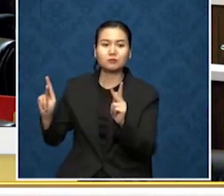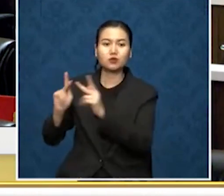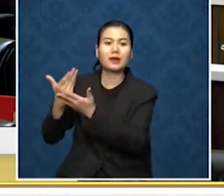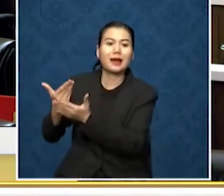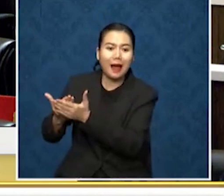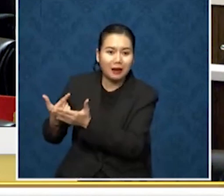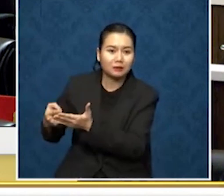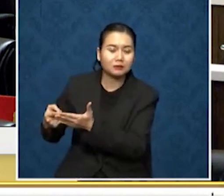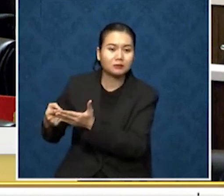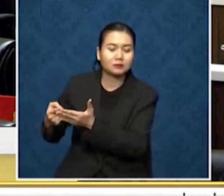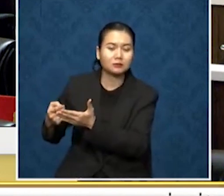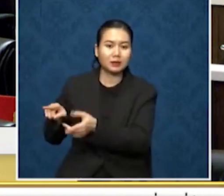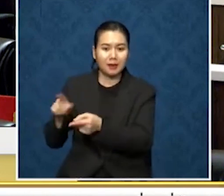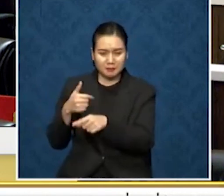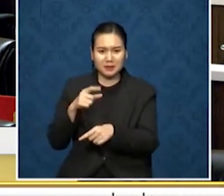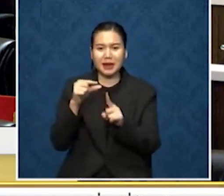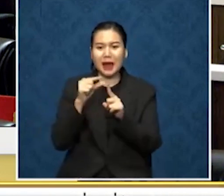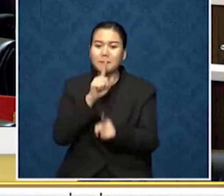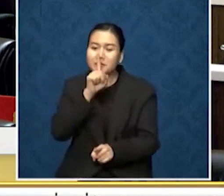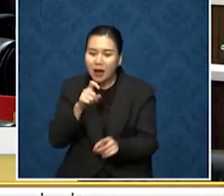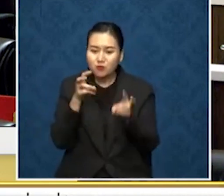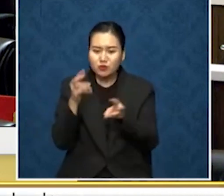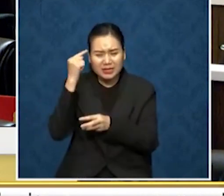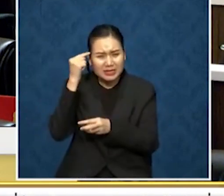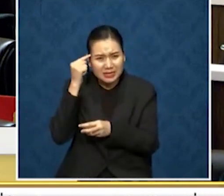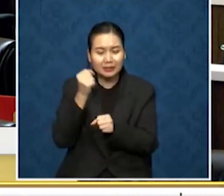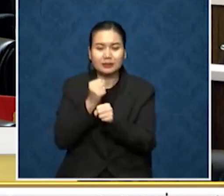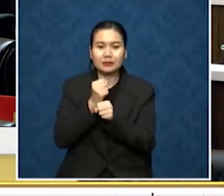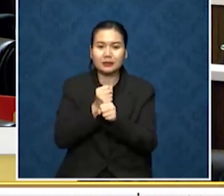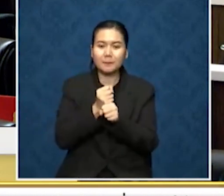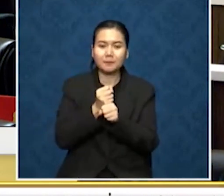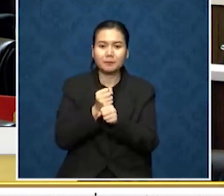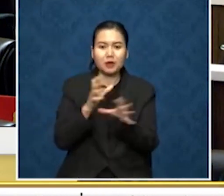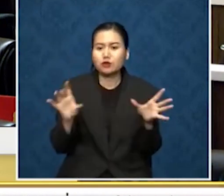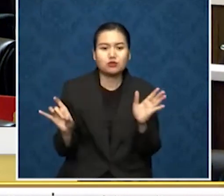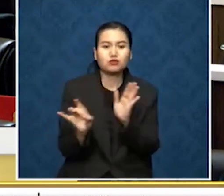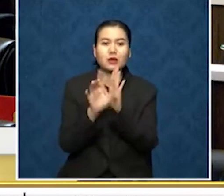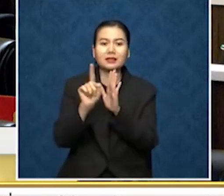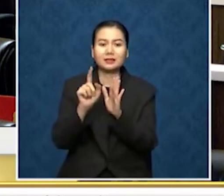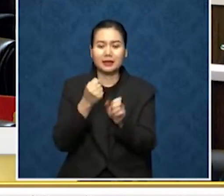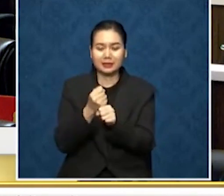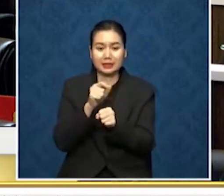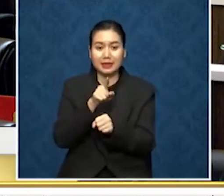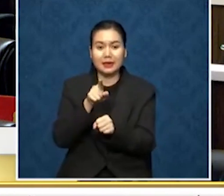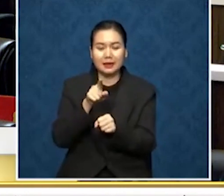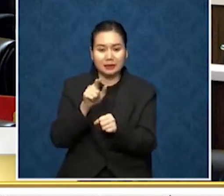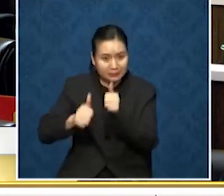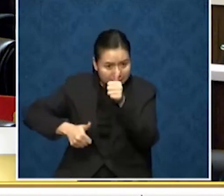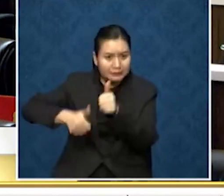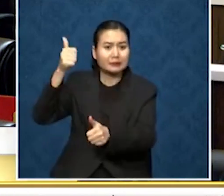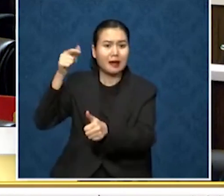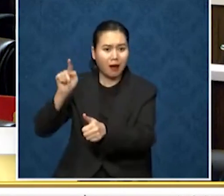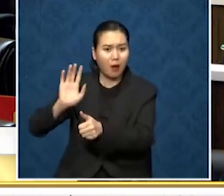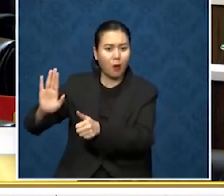คลังคำถามแบบนี้วิธีคิดแบบนี้ที่เราพยายามทำสุดท้ายในเวลานั้นเราได้รับเสียงเอกฉันท์นะครับ